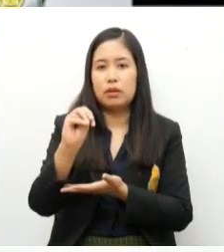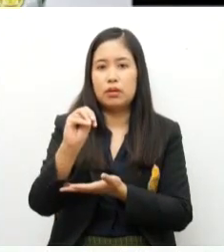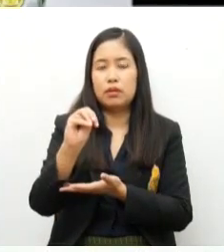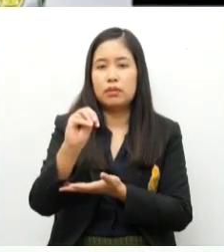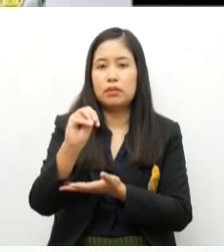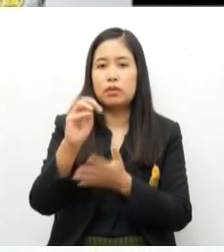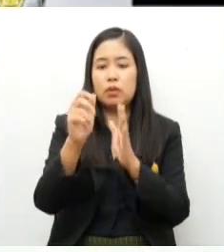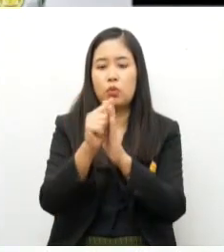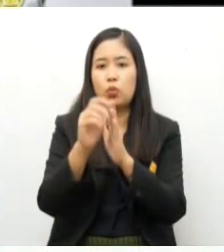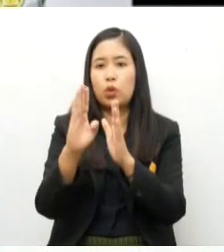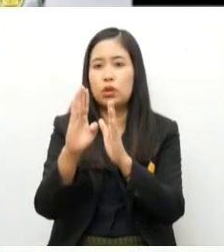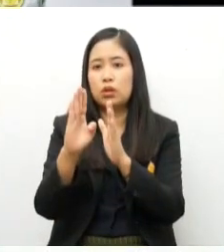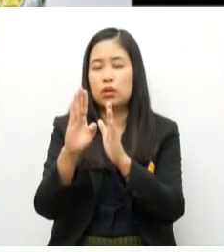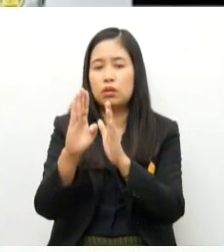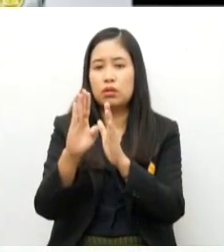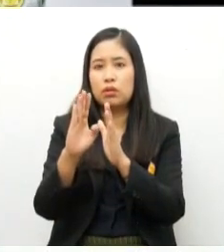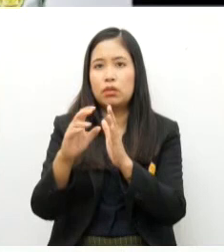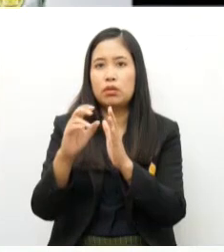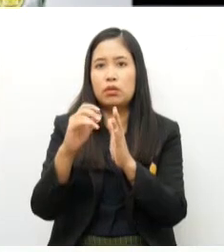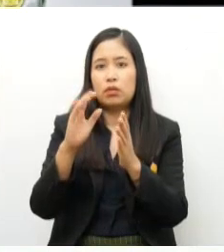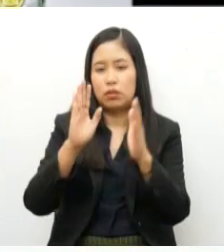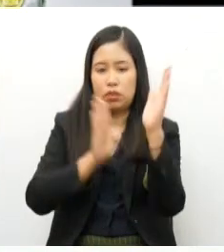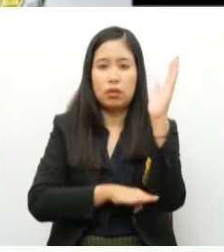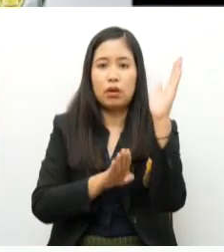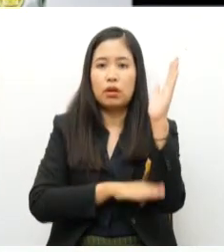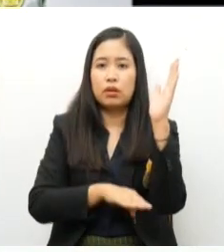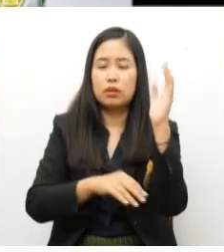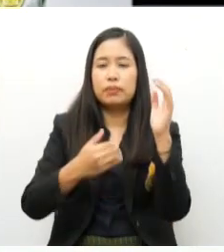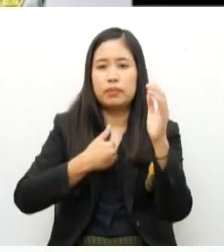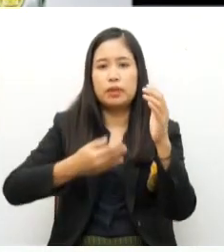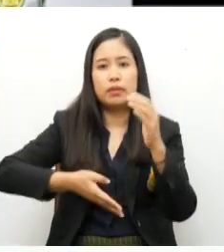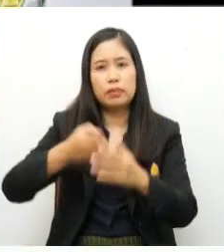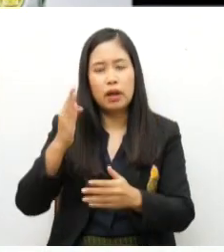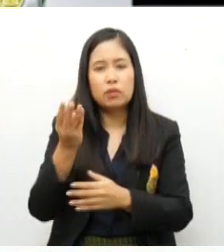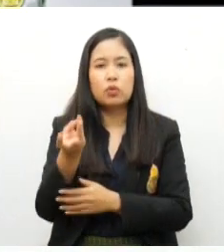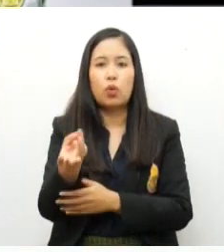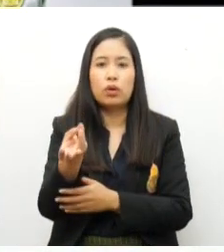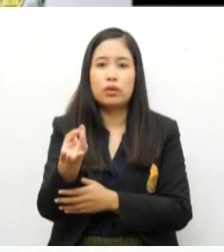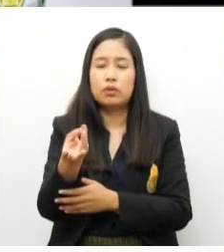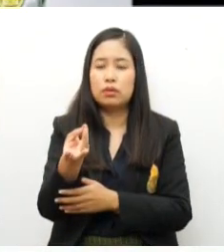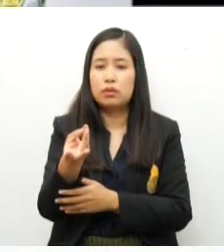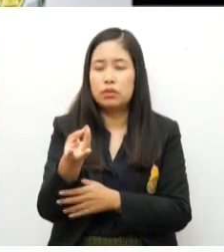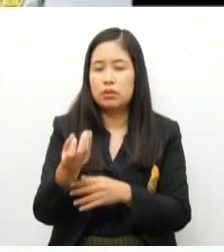บลราชธานีนะครับแล้วก็ทางภาคใต้ก็มีผู้ผ่านเป็นจำนวนน้อยซึ่